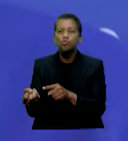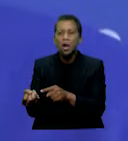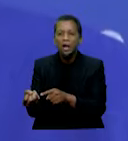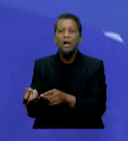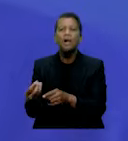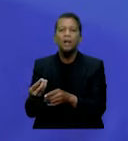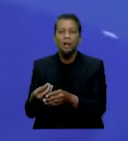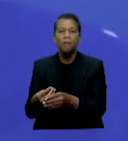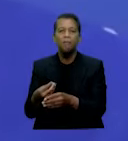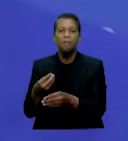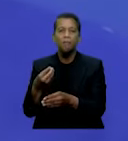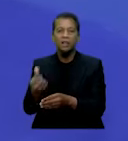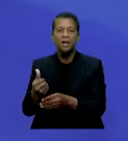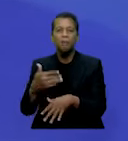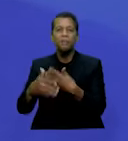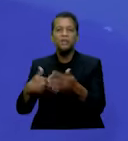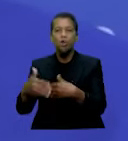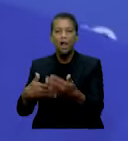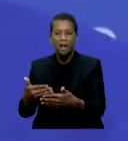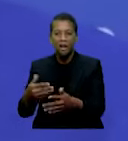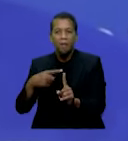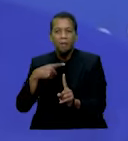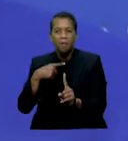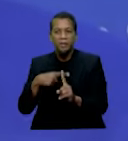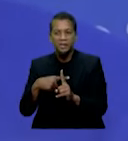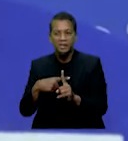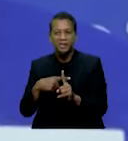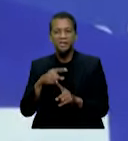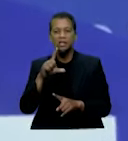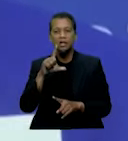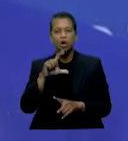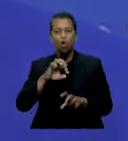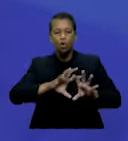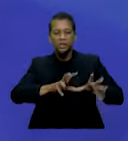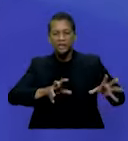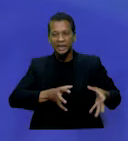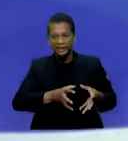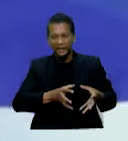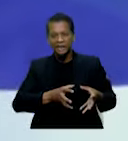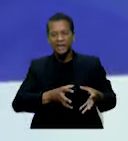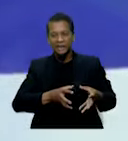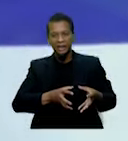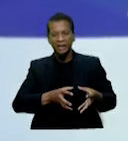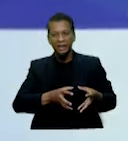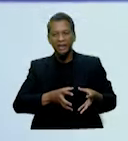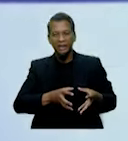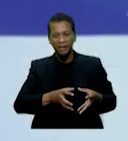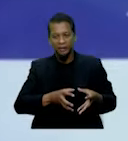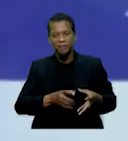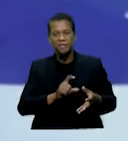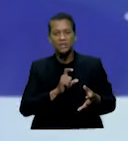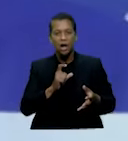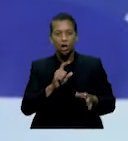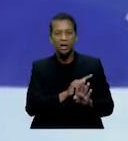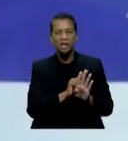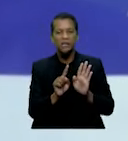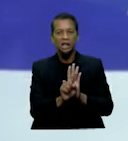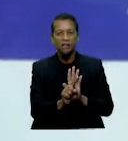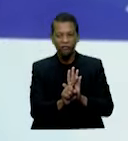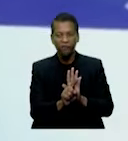operasional dan biaya logistik untuk pemenangan pemilihan calon legislatif,